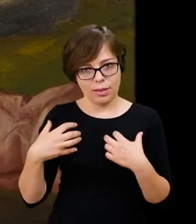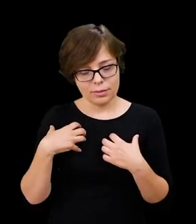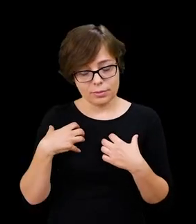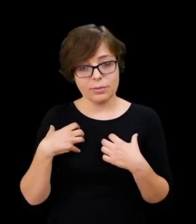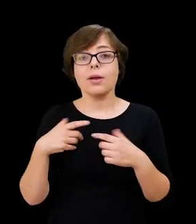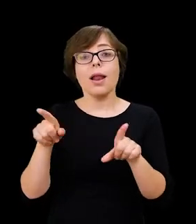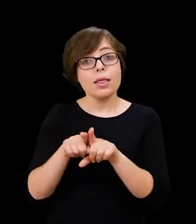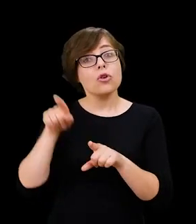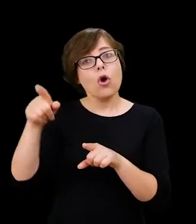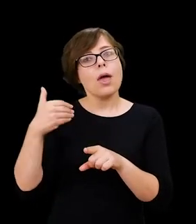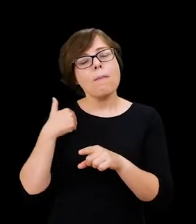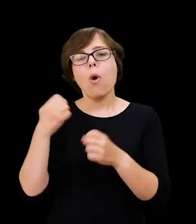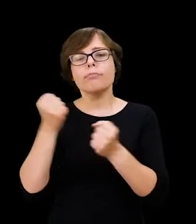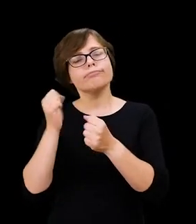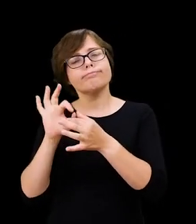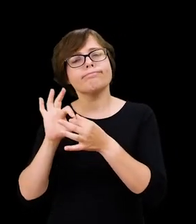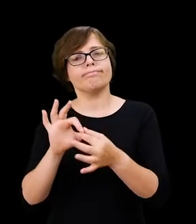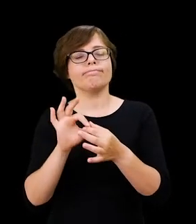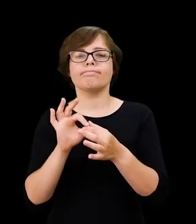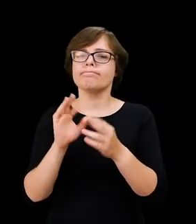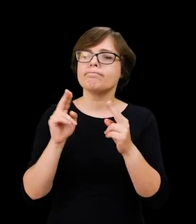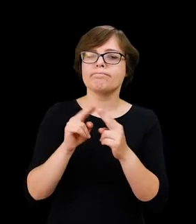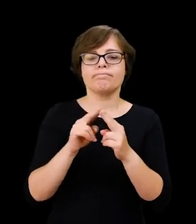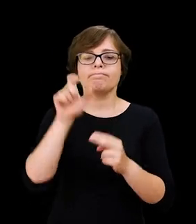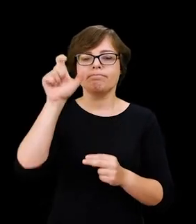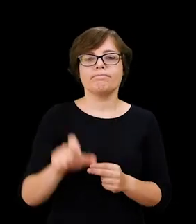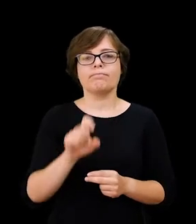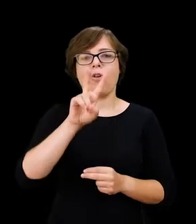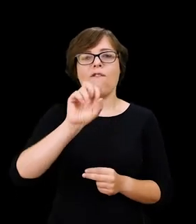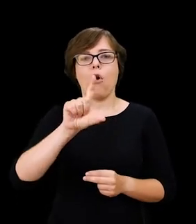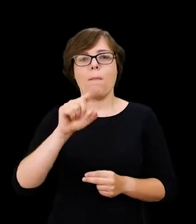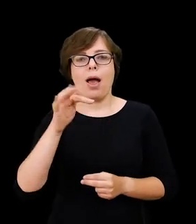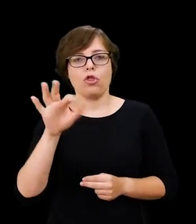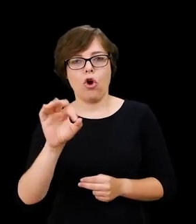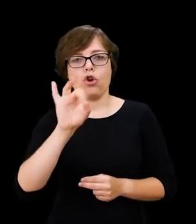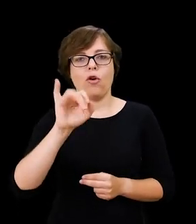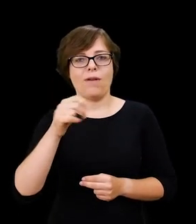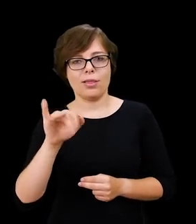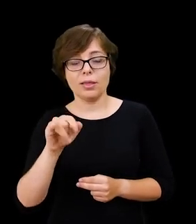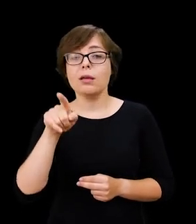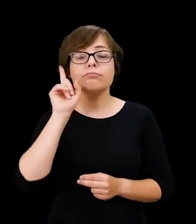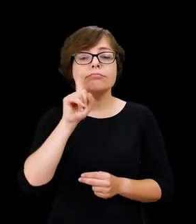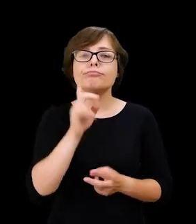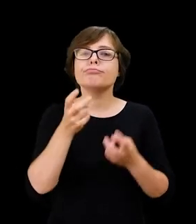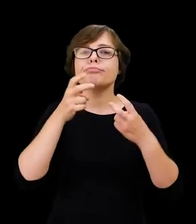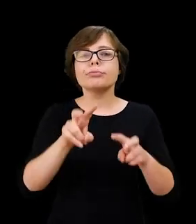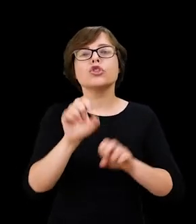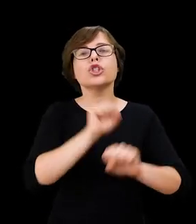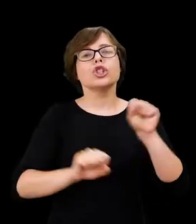ponadto łączyła głęboka zażyłość z Giovannim Volpato, założycielem rzymskiej